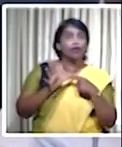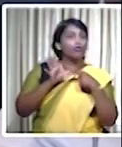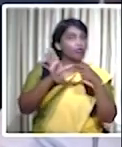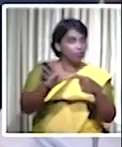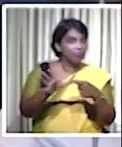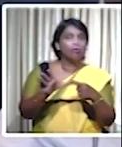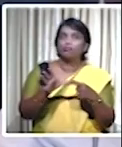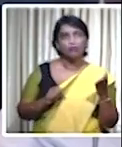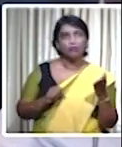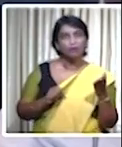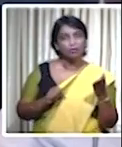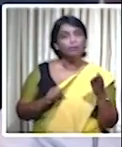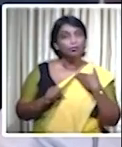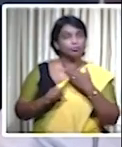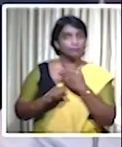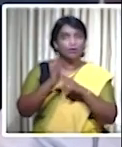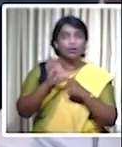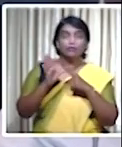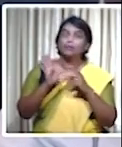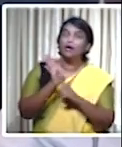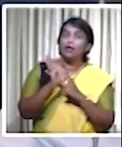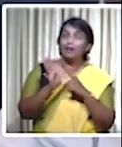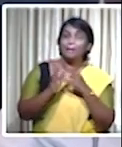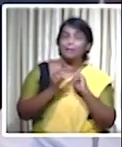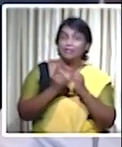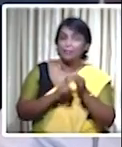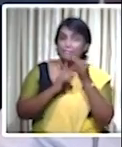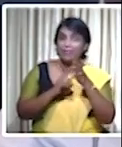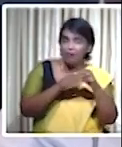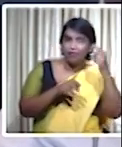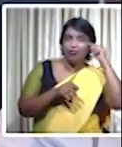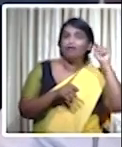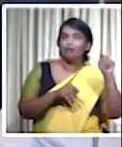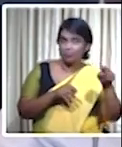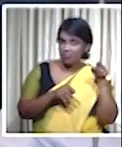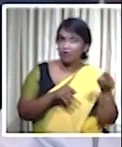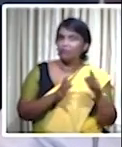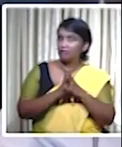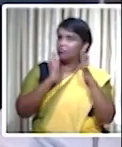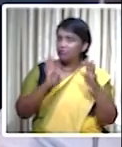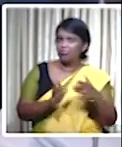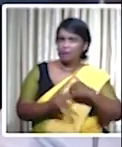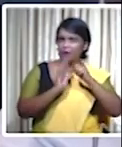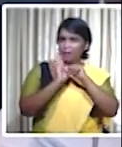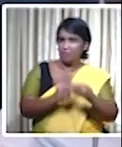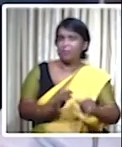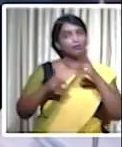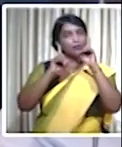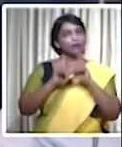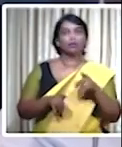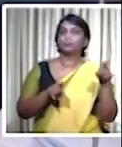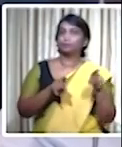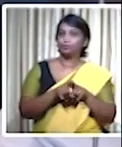දීමට හැකියාවක් නොමැති. ජලනි ප්‍රේමජාස මැතිනිය පිළිබඳව සදහන් කරමින් එතුමියට ඉතාමත් පහත් පෙළේ අපහාසයක් සිද්ධ